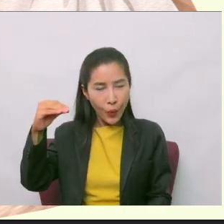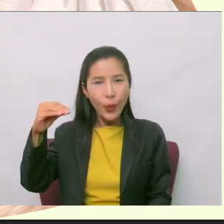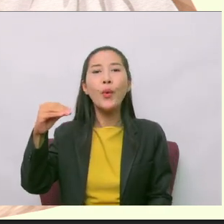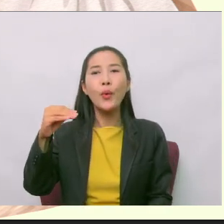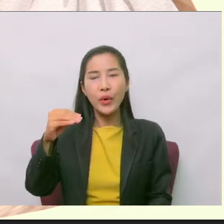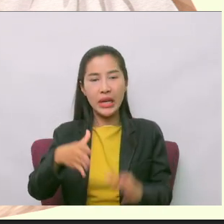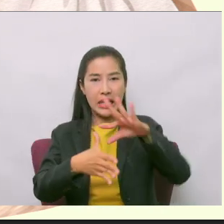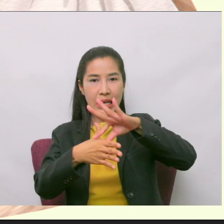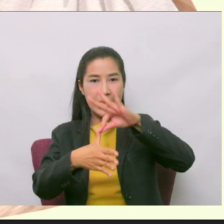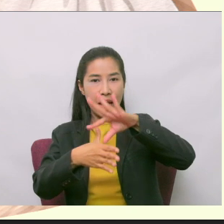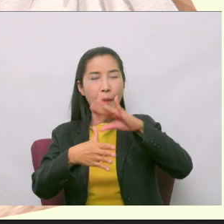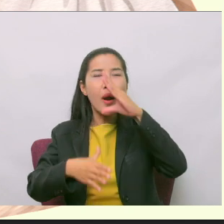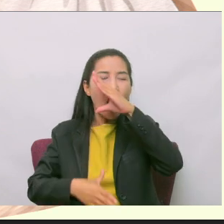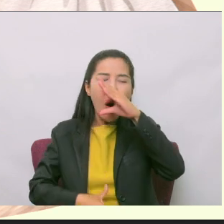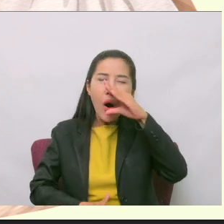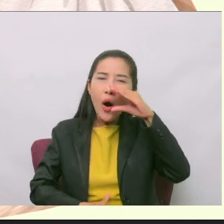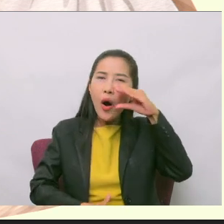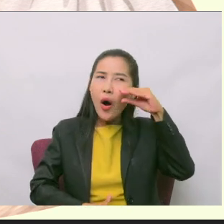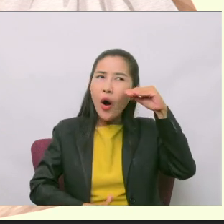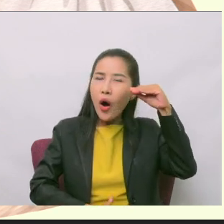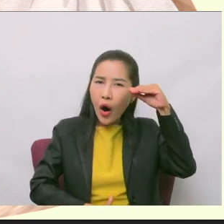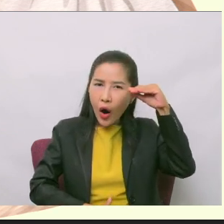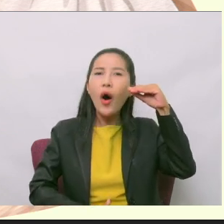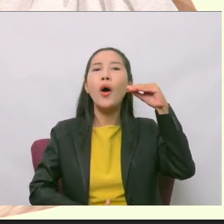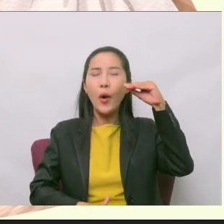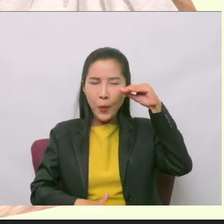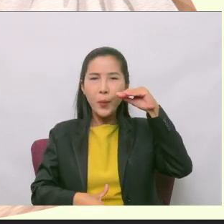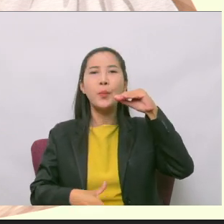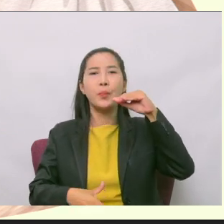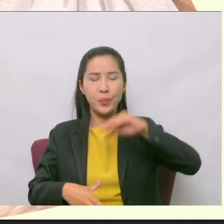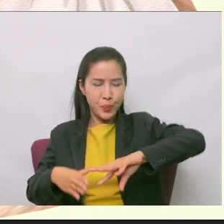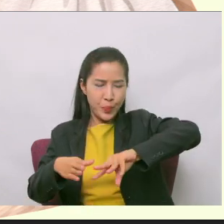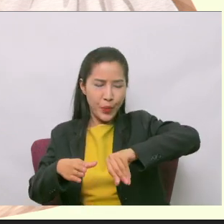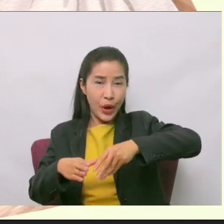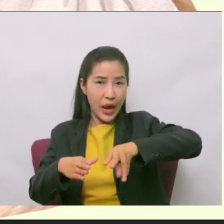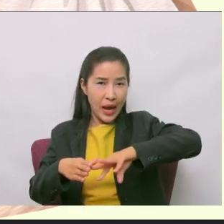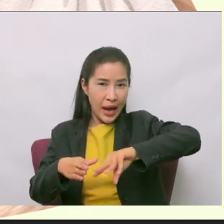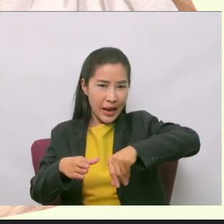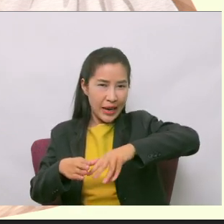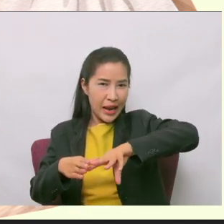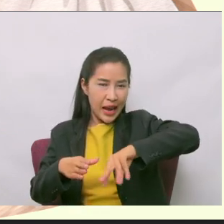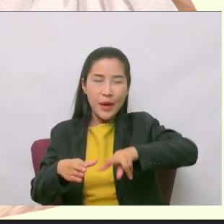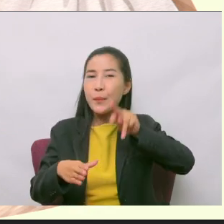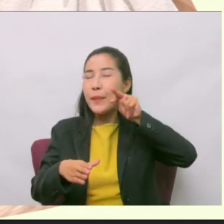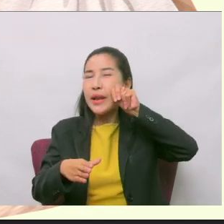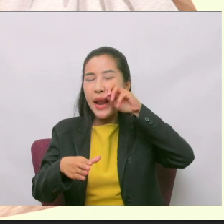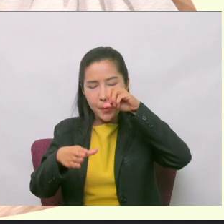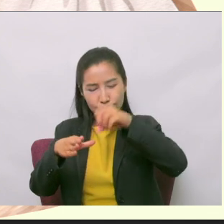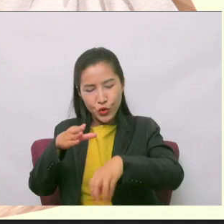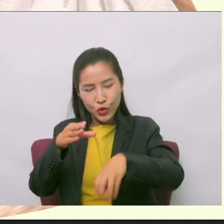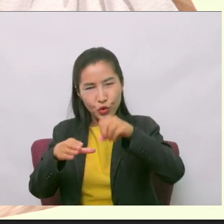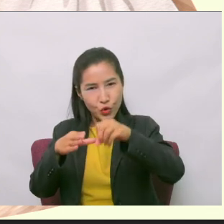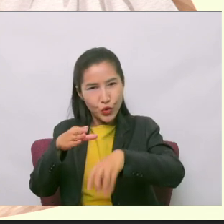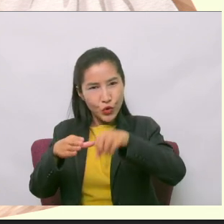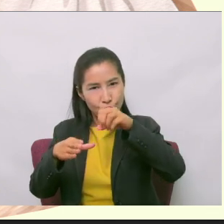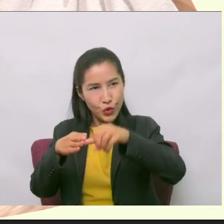นะคะถ้าเกิดว่าเป็นตัวเนื้อหรือว่าน้ำของมะกรูดนะคะก็จะช่วยในเรื่องของขัดผิวน